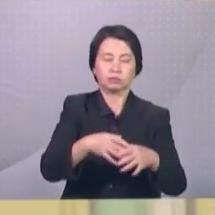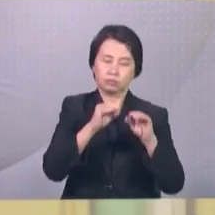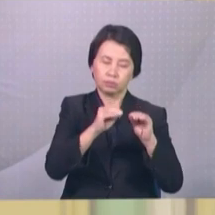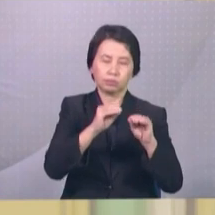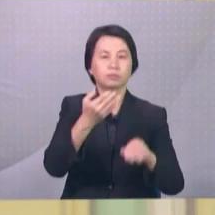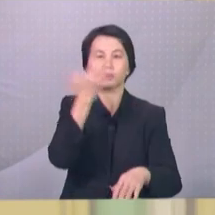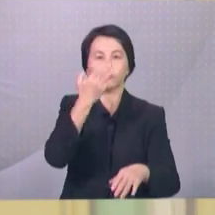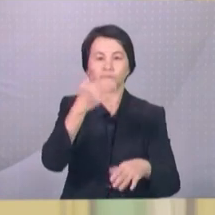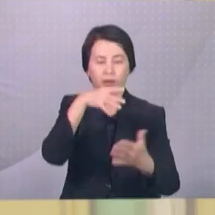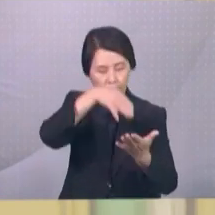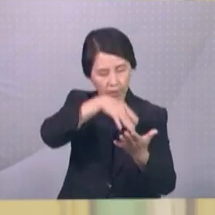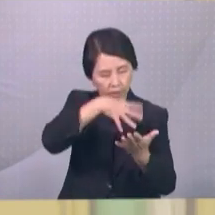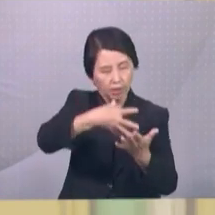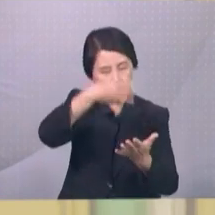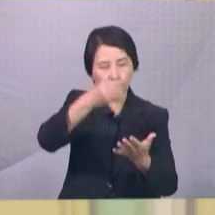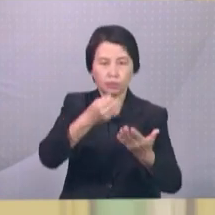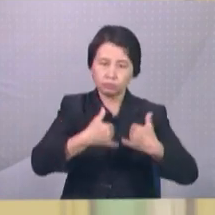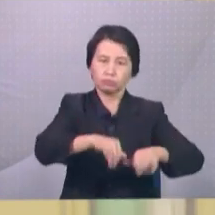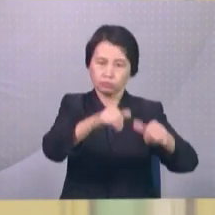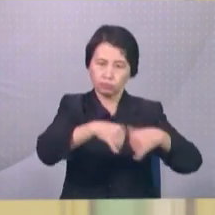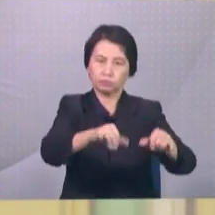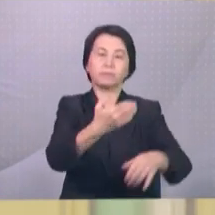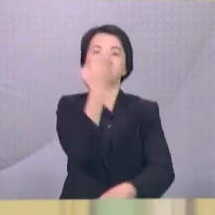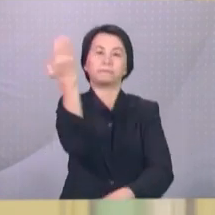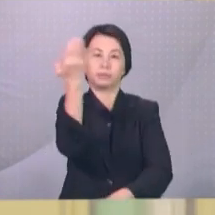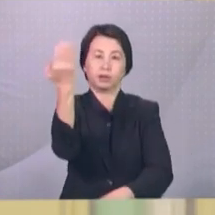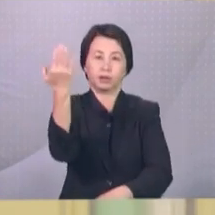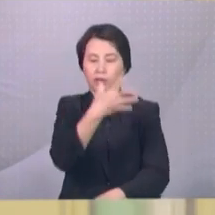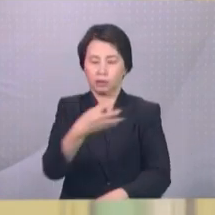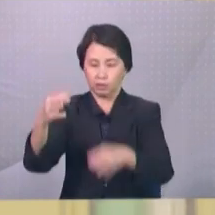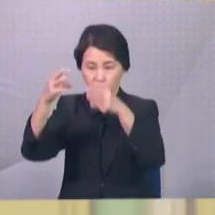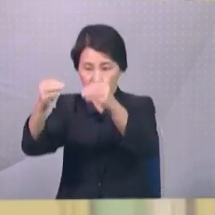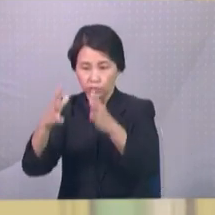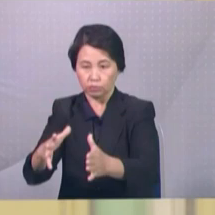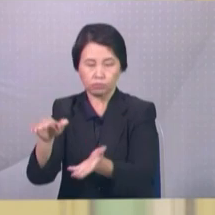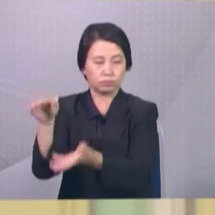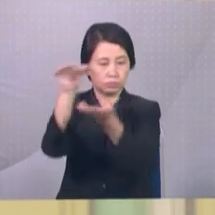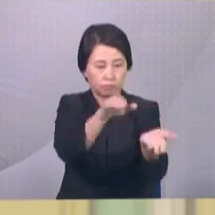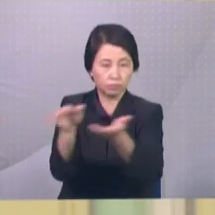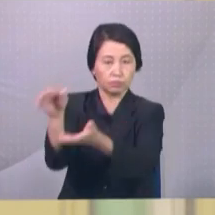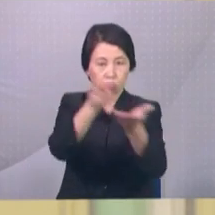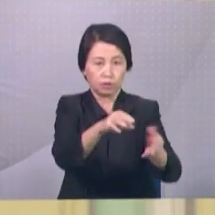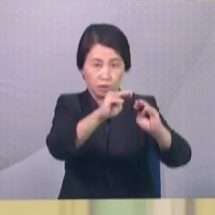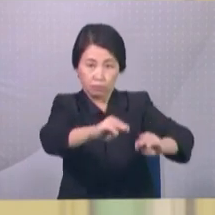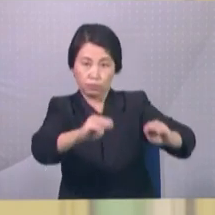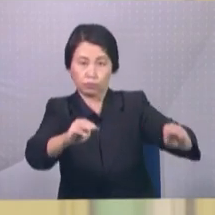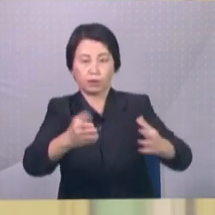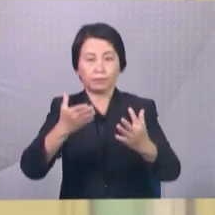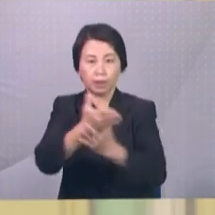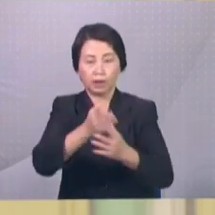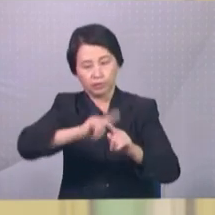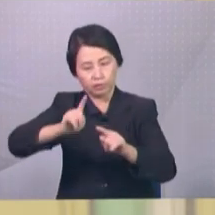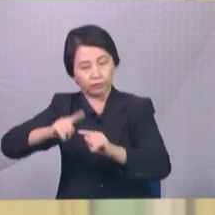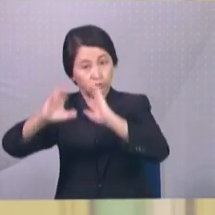biasa. Ya, pengajaran dan pembelajaran berjalan seperti biasa, dan guru-guru menyampaikan kepada pelajar-pelajar melalui